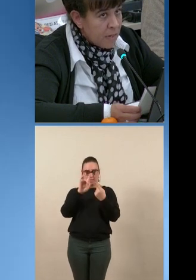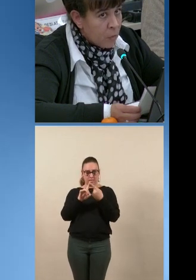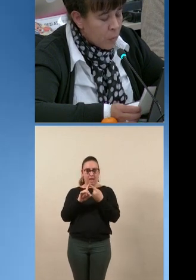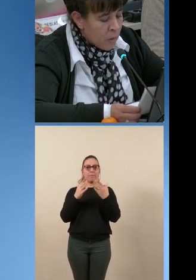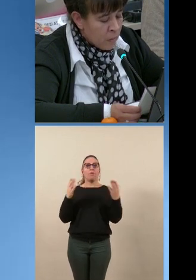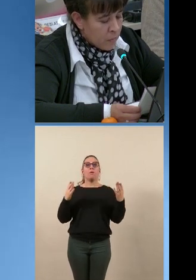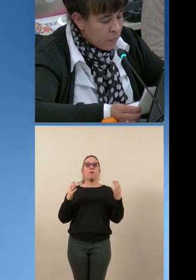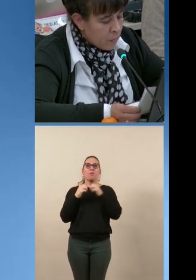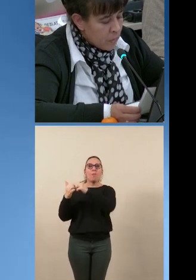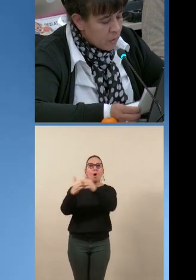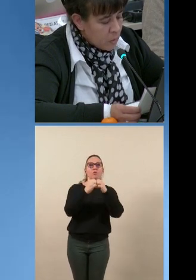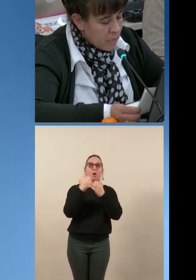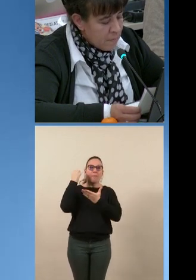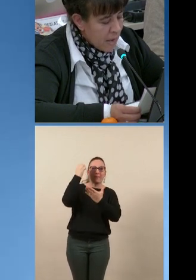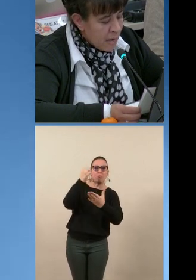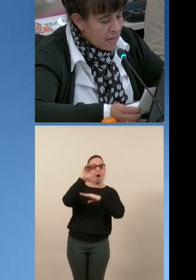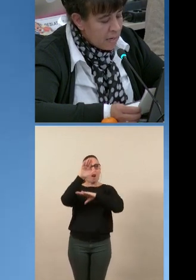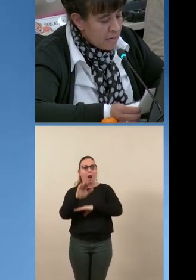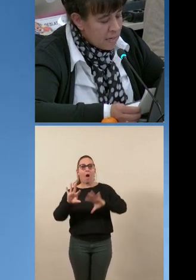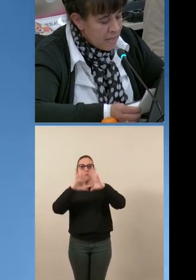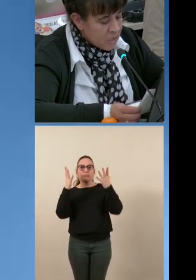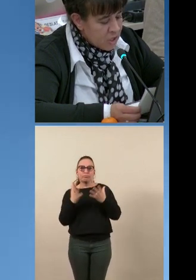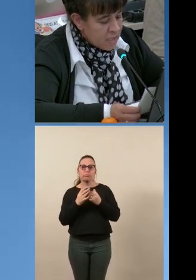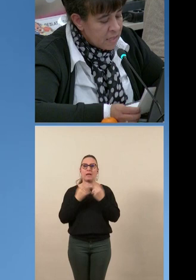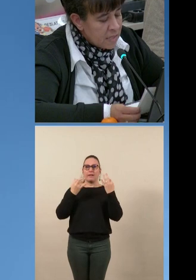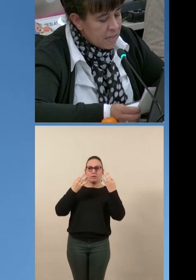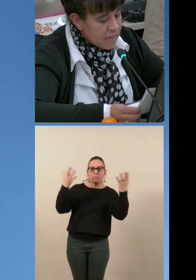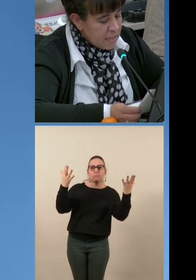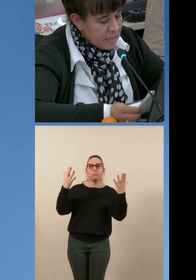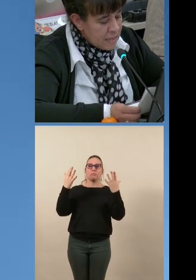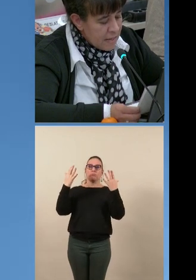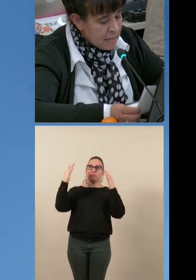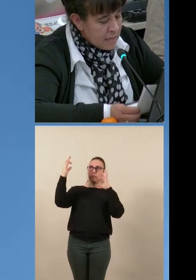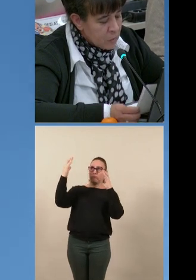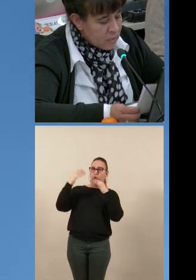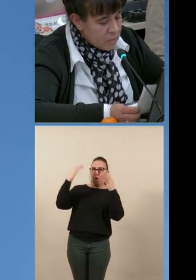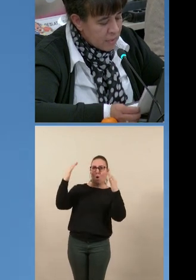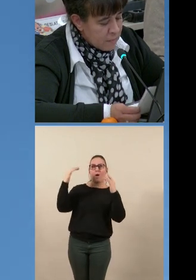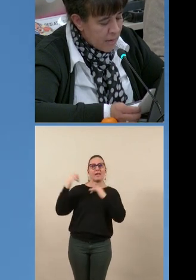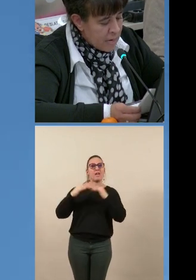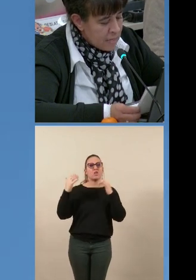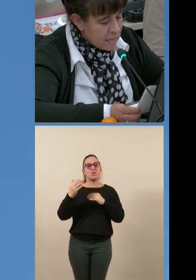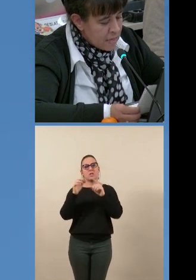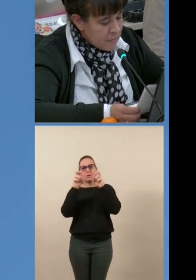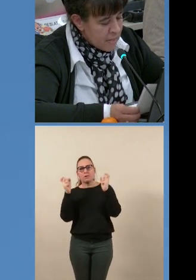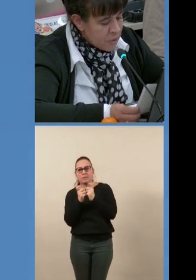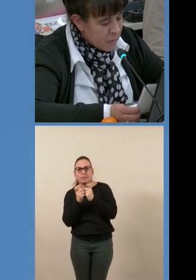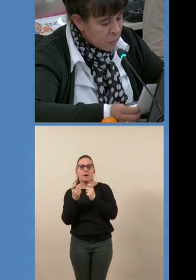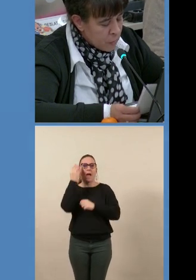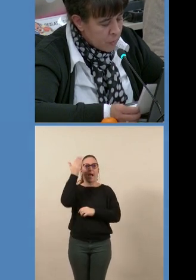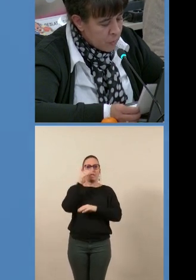des biens communs le climat l'énergie la qualité de l'air la condition animale